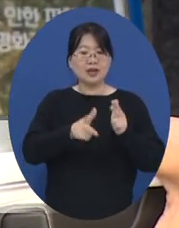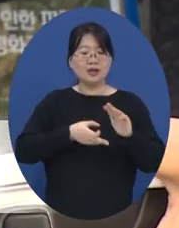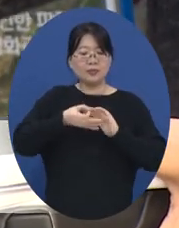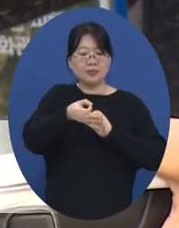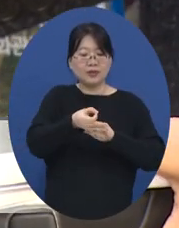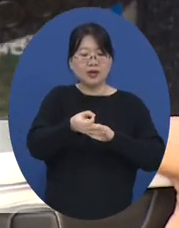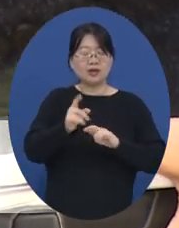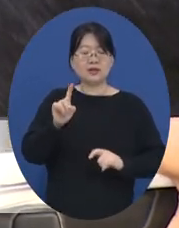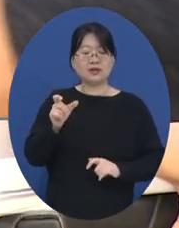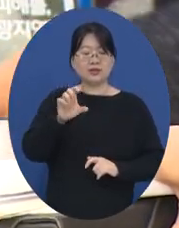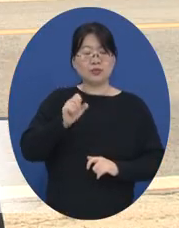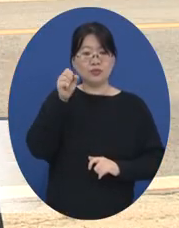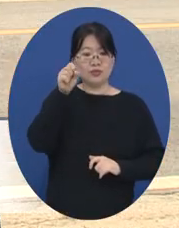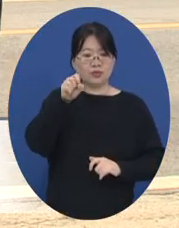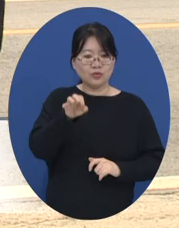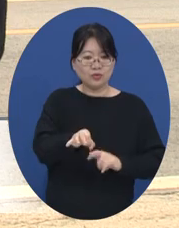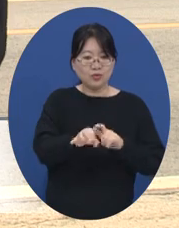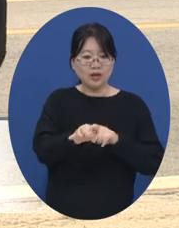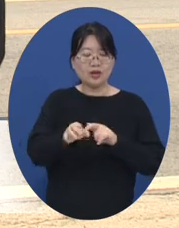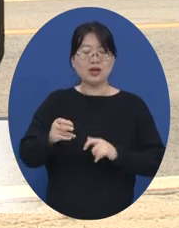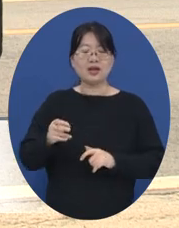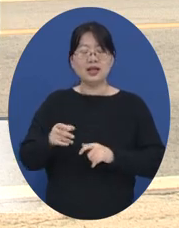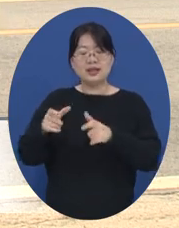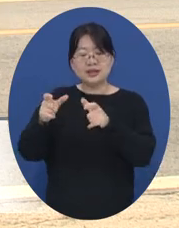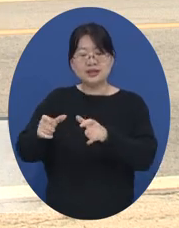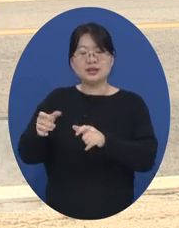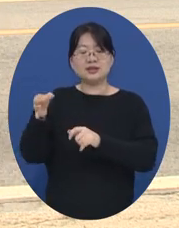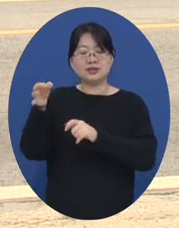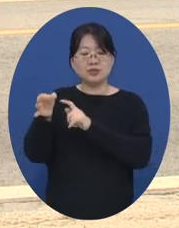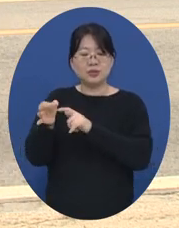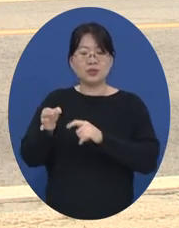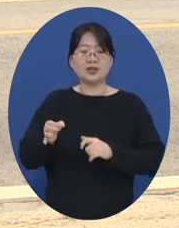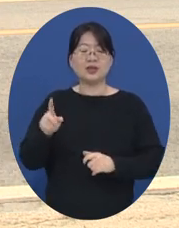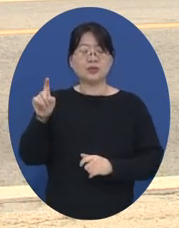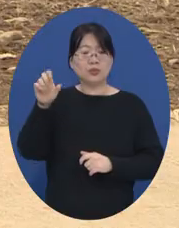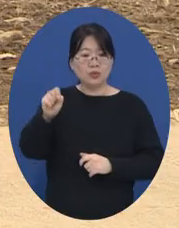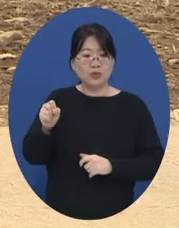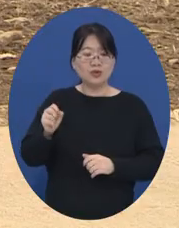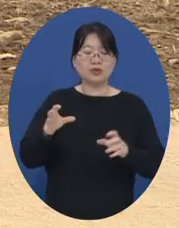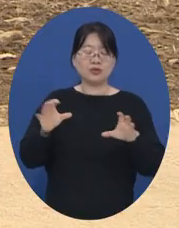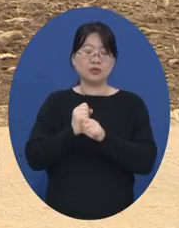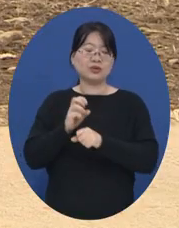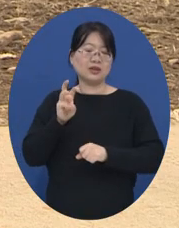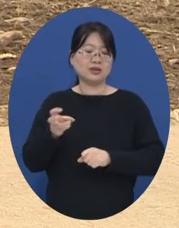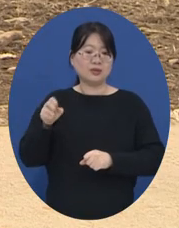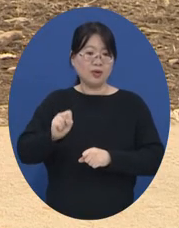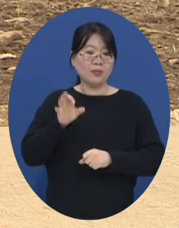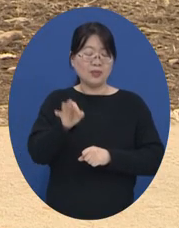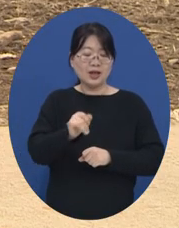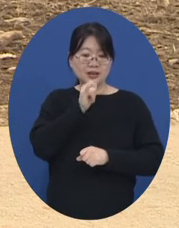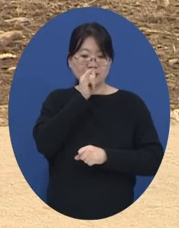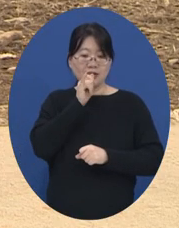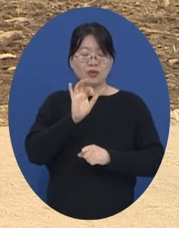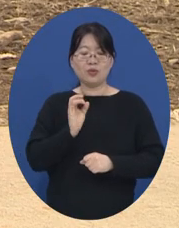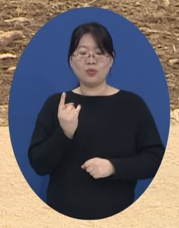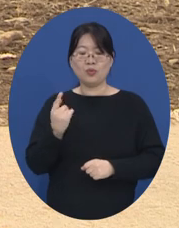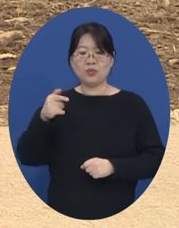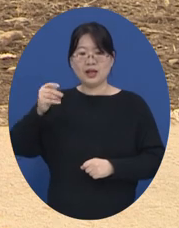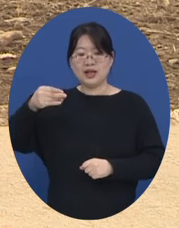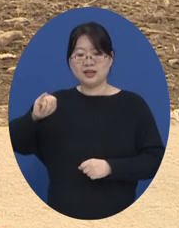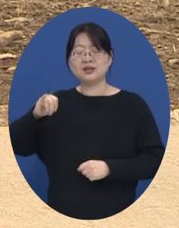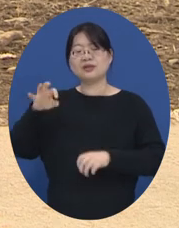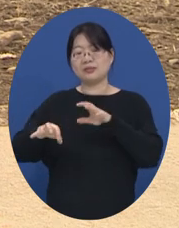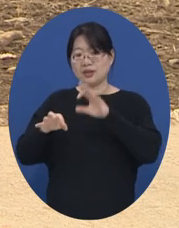도비 15억 원 12 15억원 등 총 30억 원이 투입됩니다 포천시 창수면 오가리 마을입니다